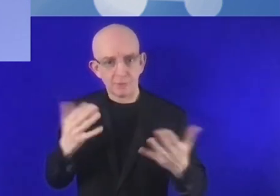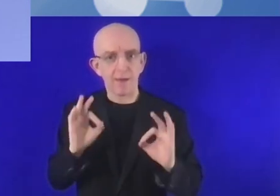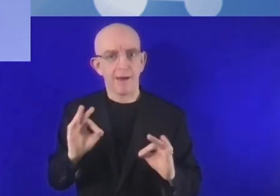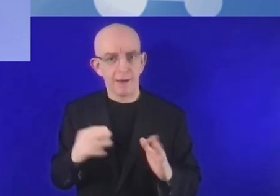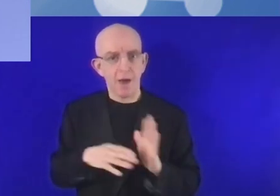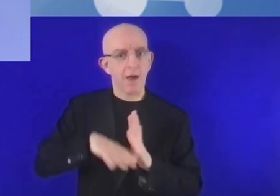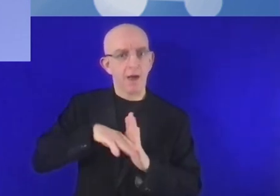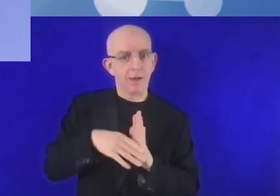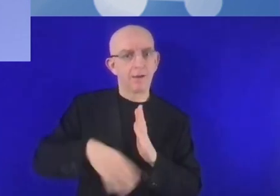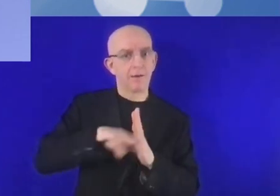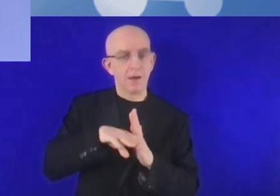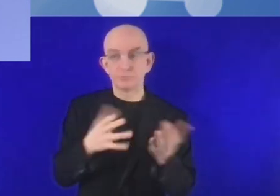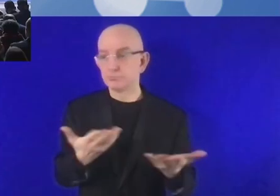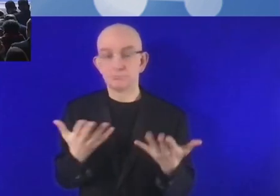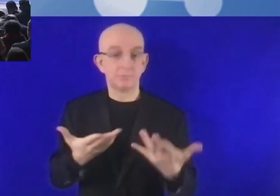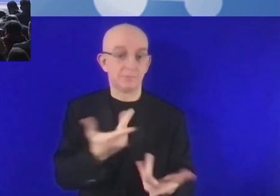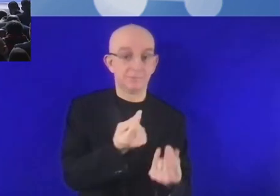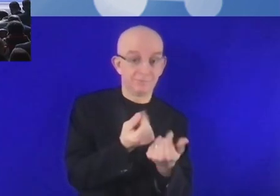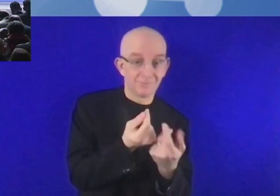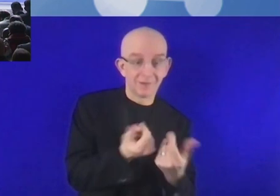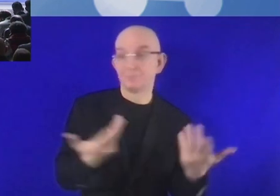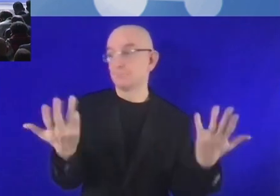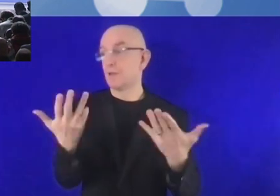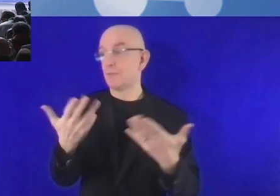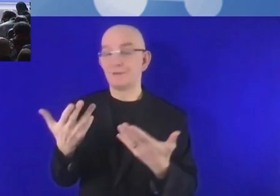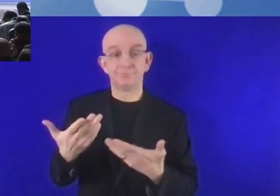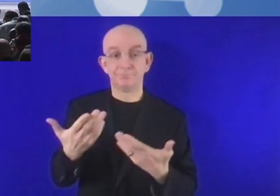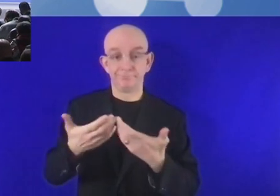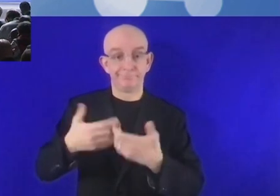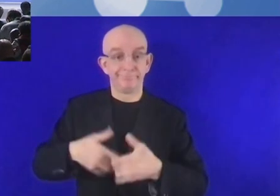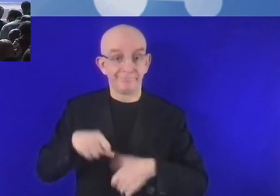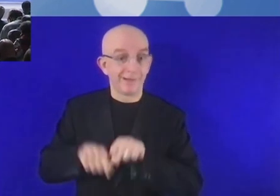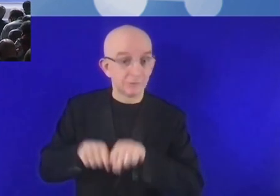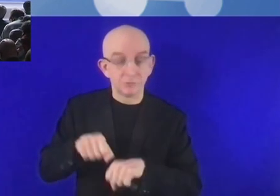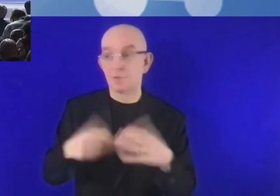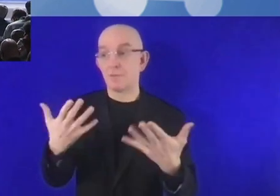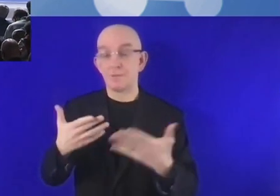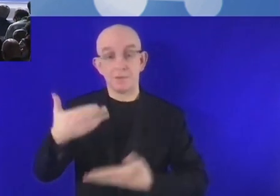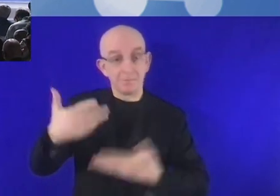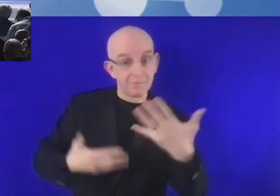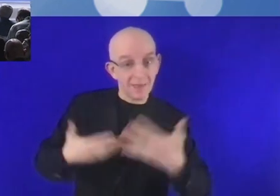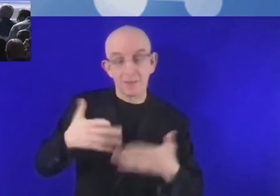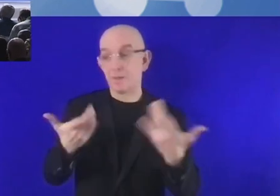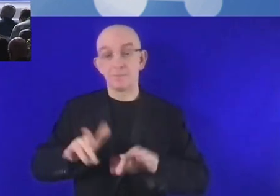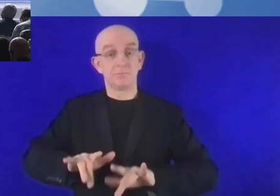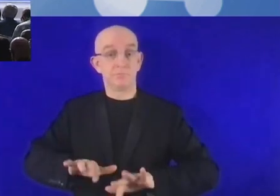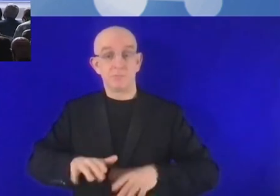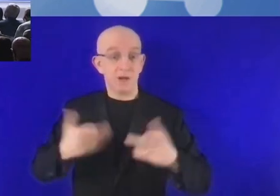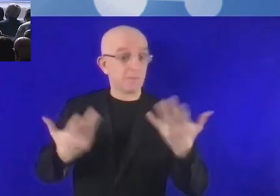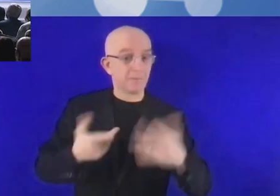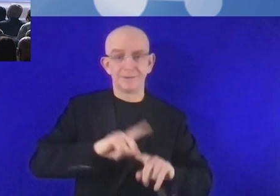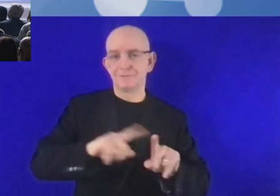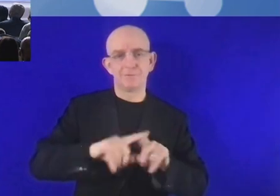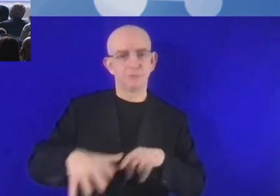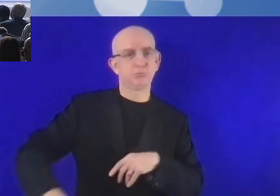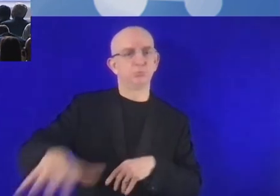sposób podchodzić do otaczającego ich świata. Myślę, że edukacja muzyczna jest niezwykle ważna, praktycznie